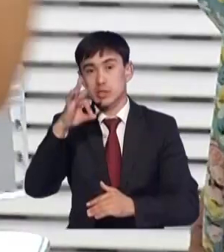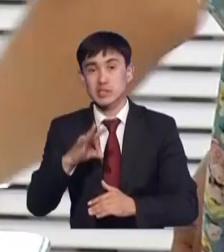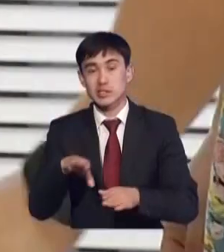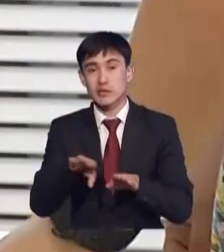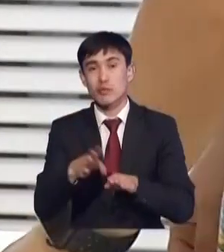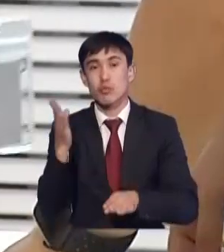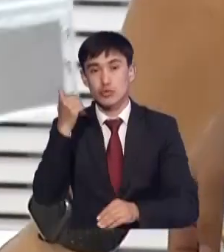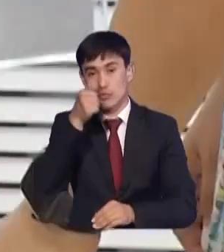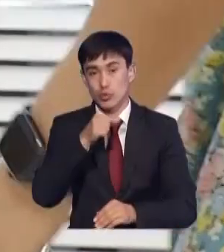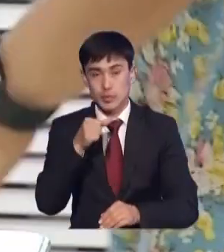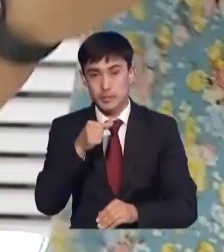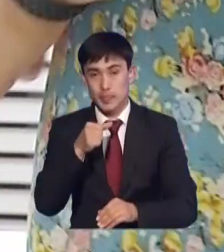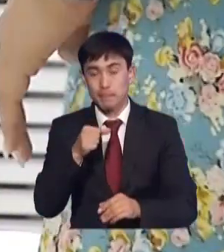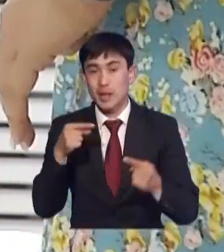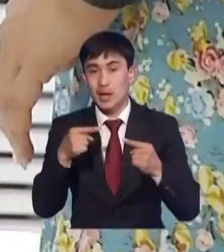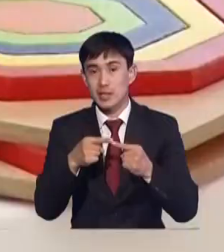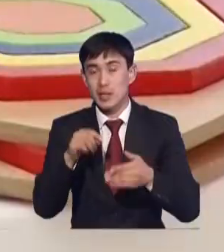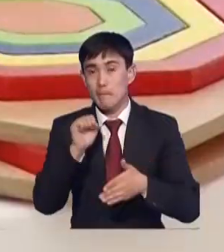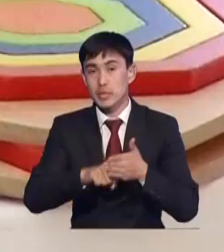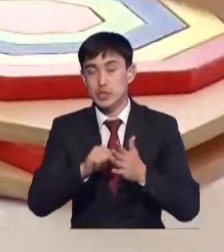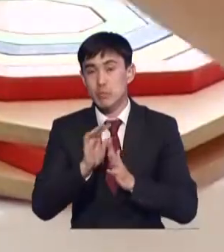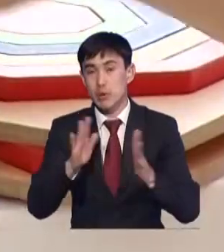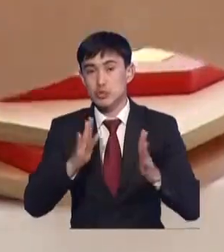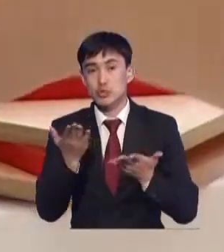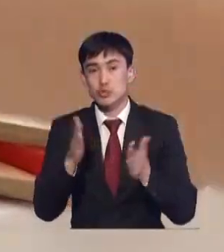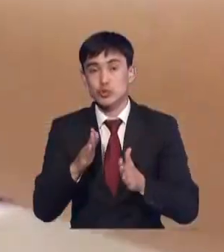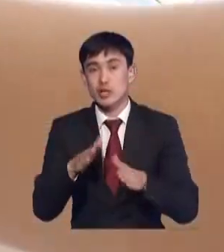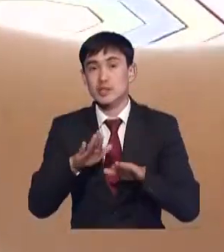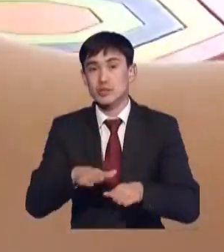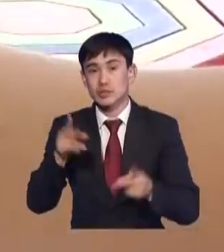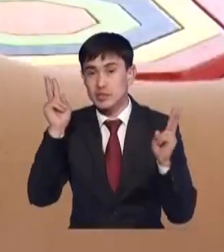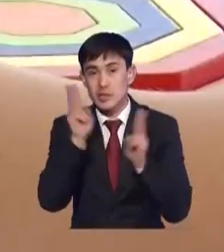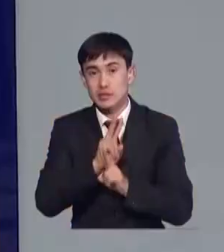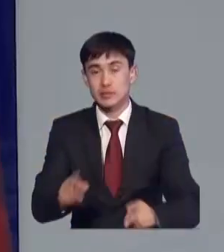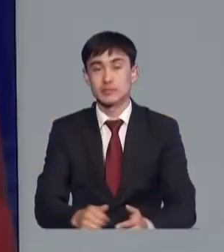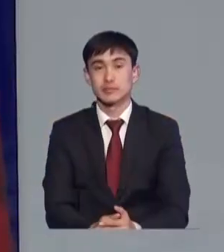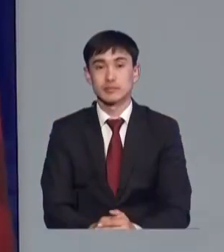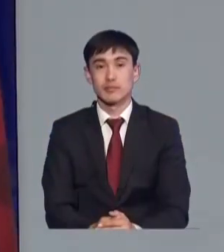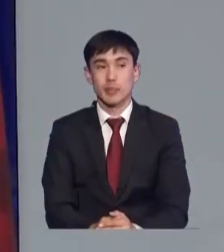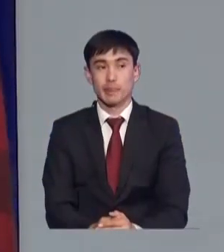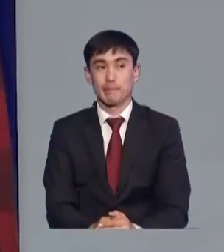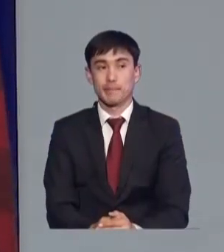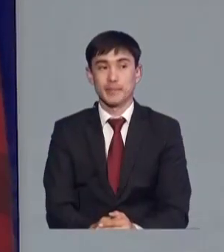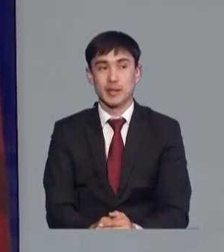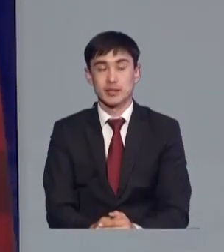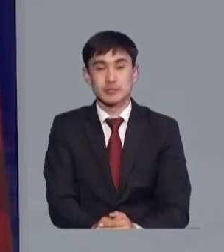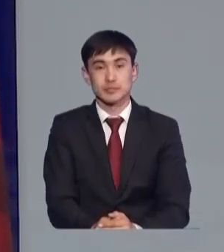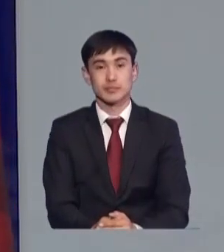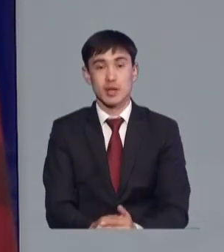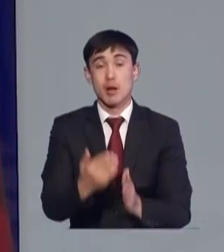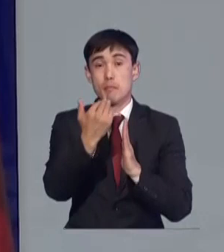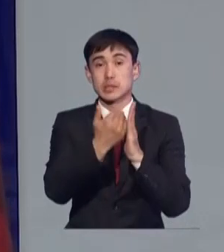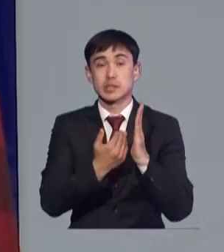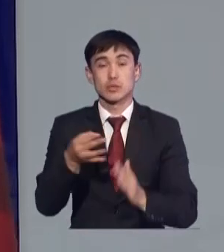сравнении с прошлым годом конкретная причина в большинстве случаев остаётся неясной по статистике области житсу